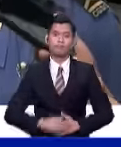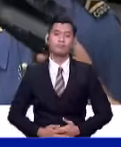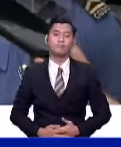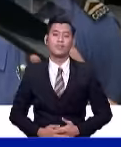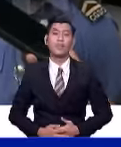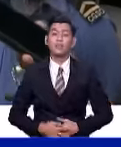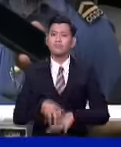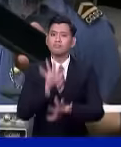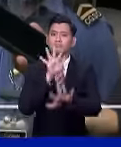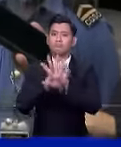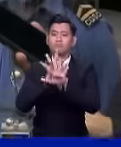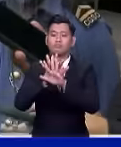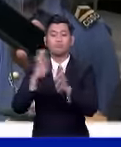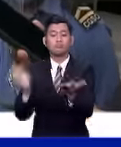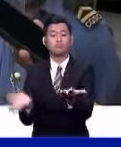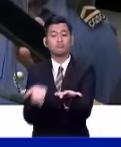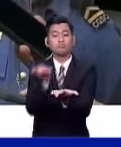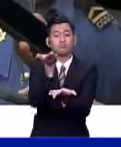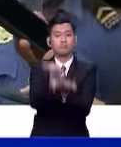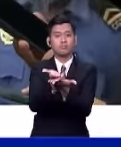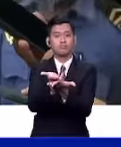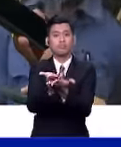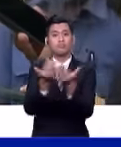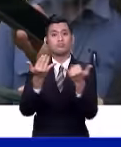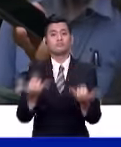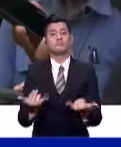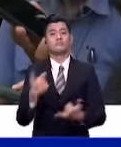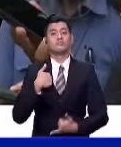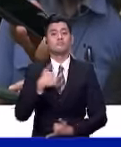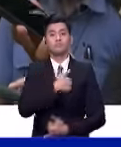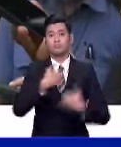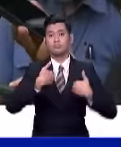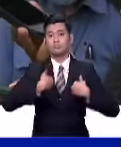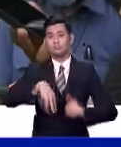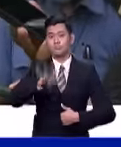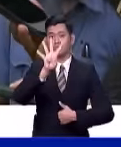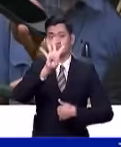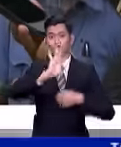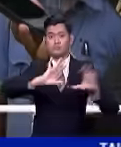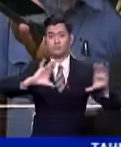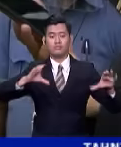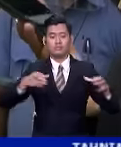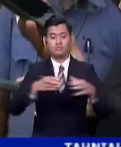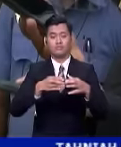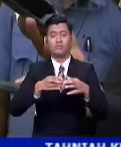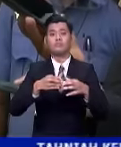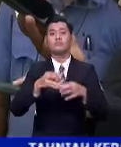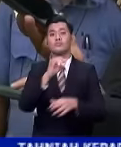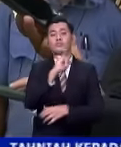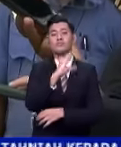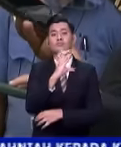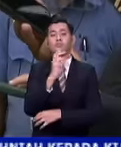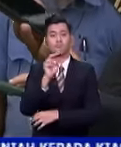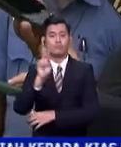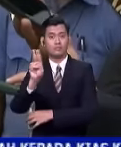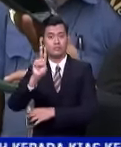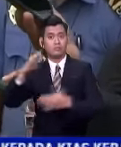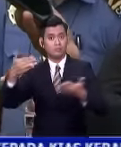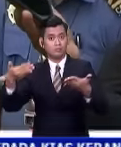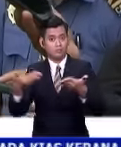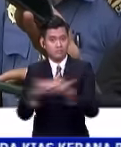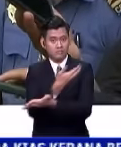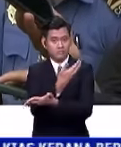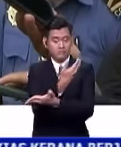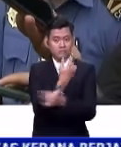Banyak permohonan. Jadi sekarang ni kita dah ada 4. Iaitu di Kapit pun ada, di sini yang hospital keluar